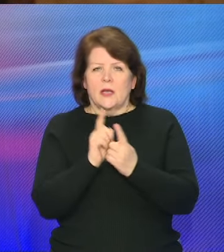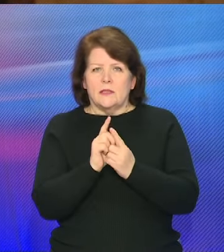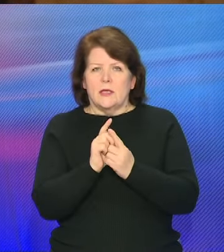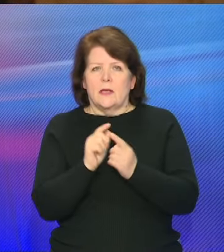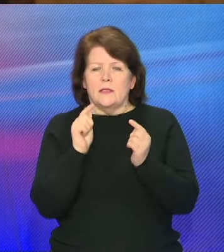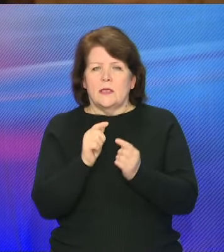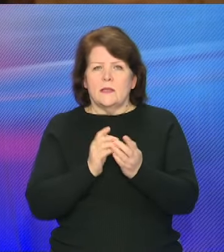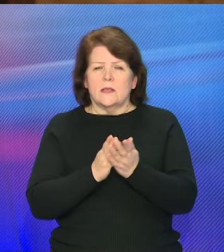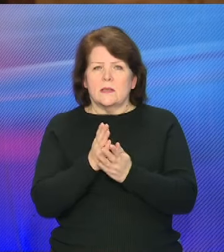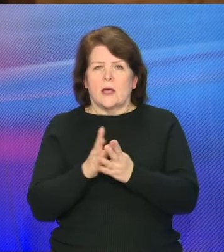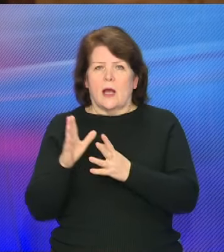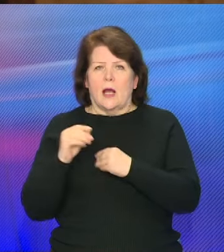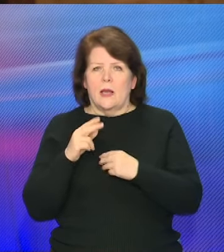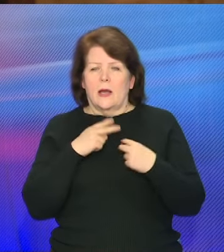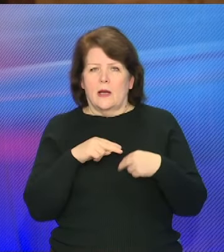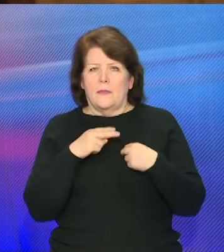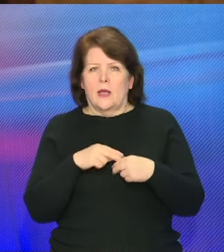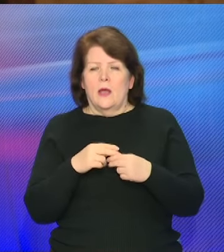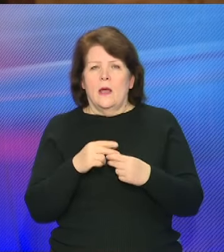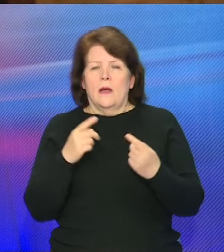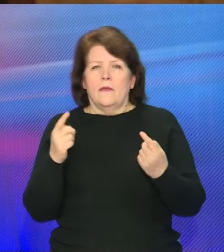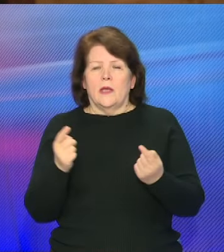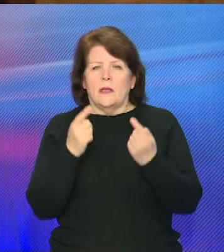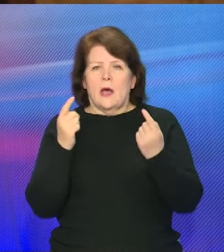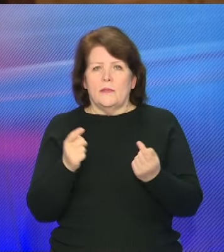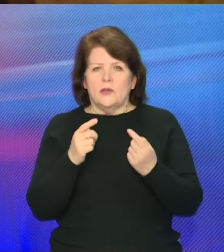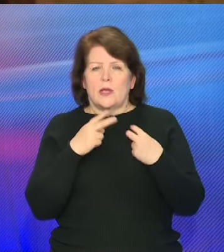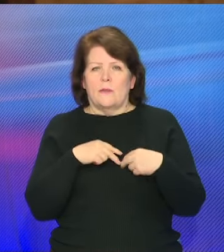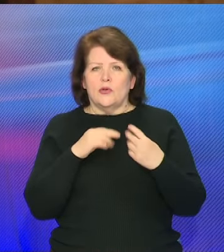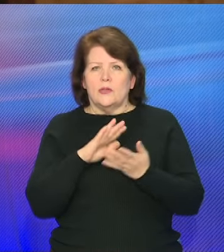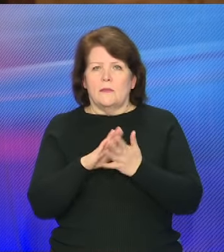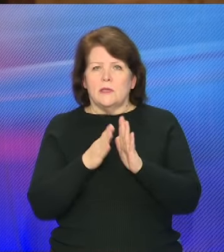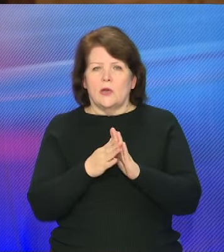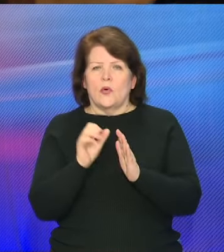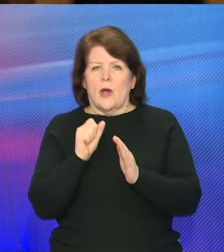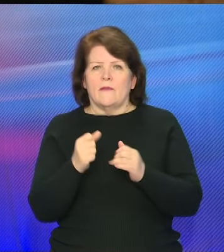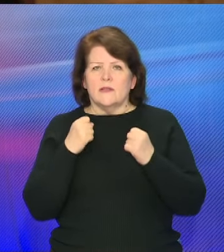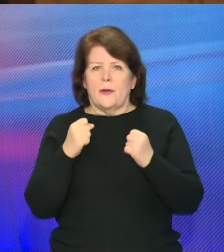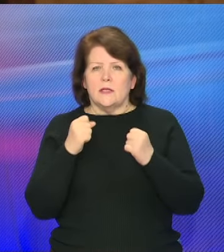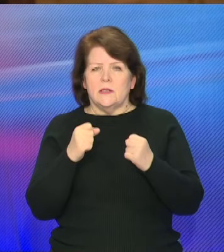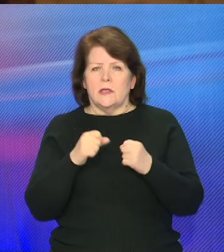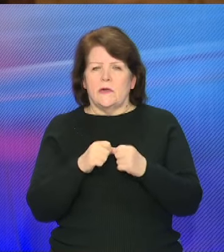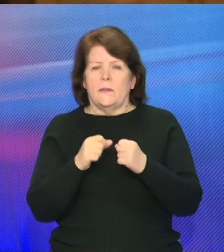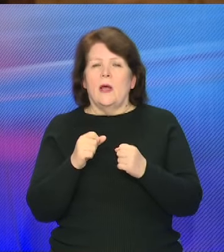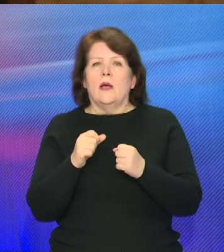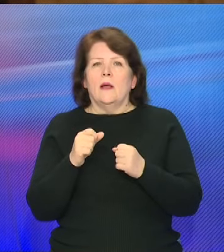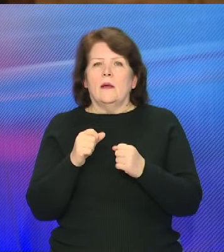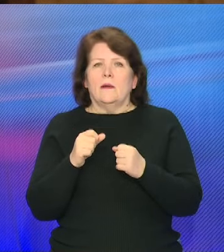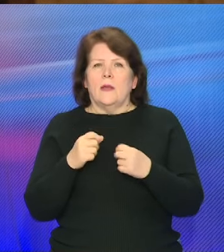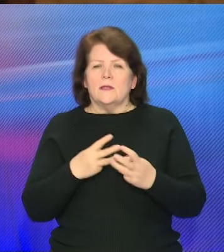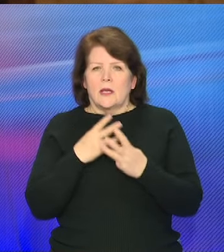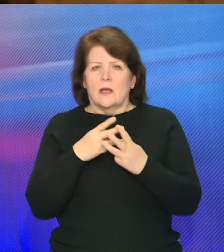коллегами не на обычной для нас площадке, в рабочей обстановке, а в спортивном духе, вместе,